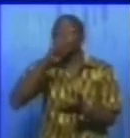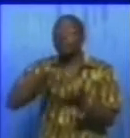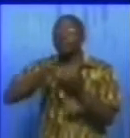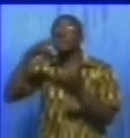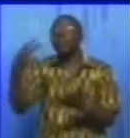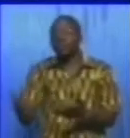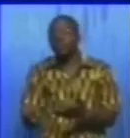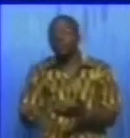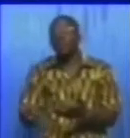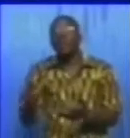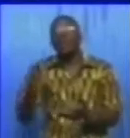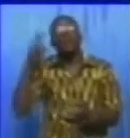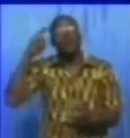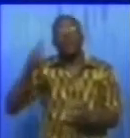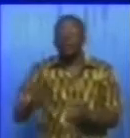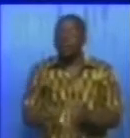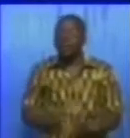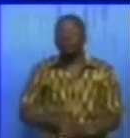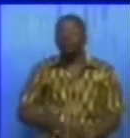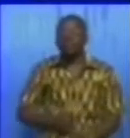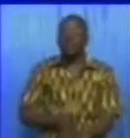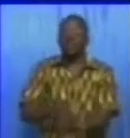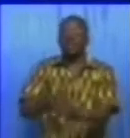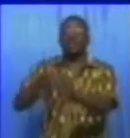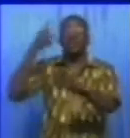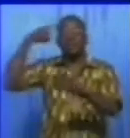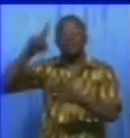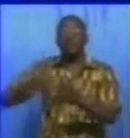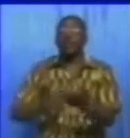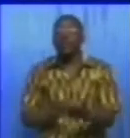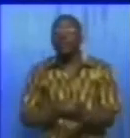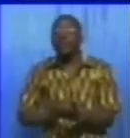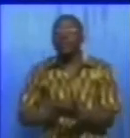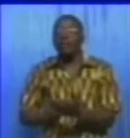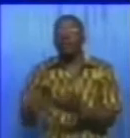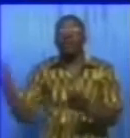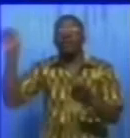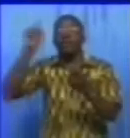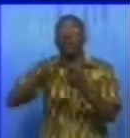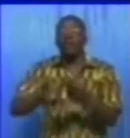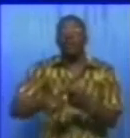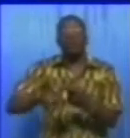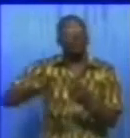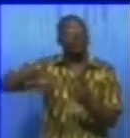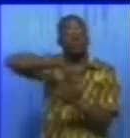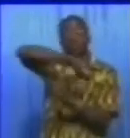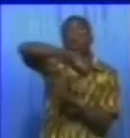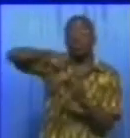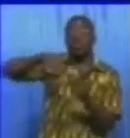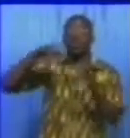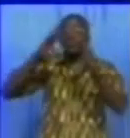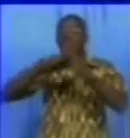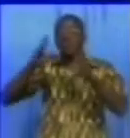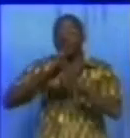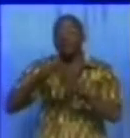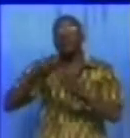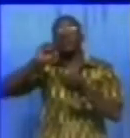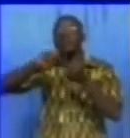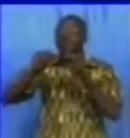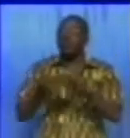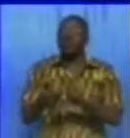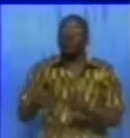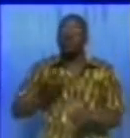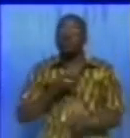est immédiatement véhiculée vers le pourtour de la ville. Donc à ce niveau-là, nous